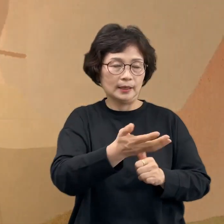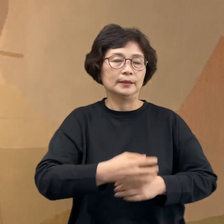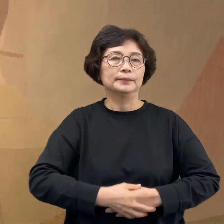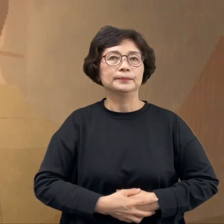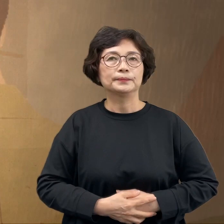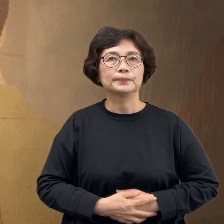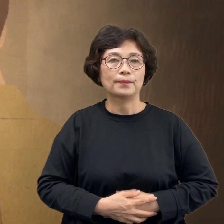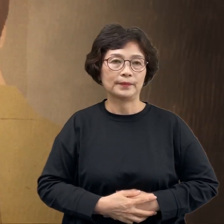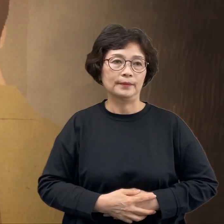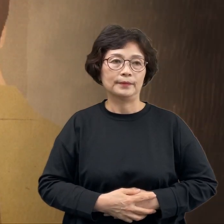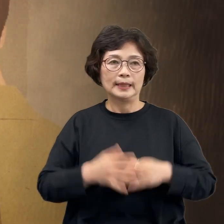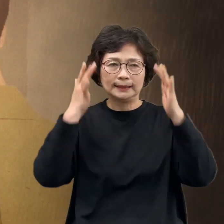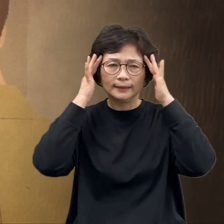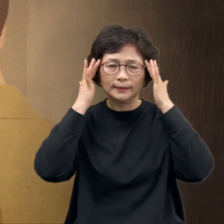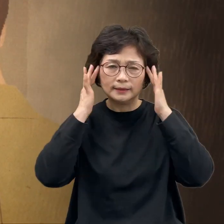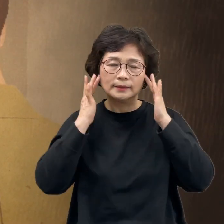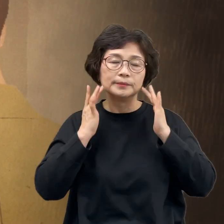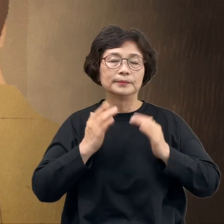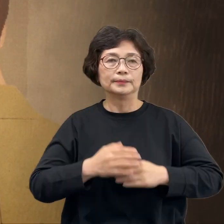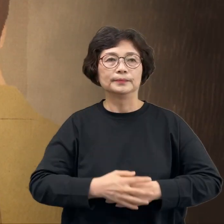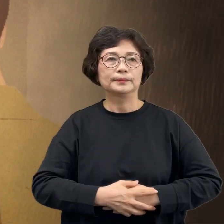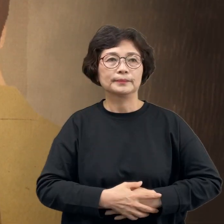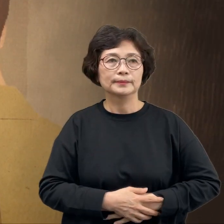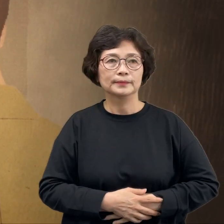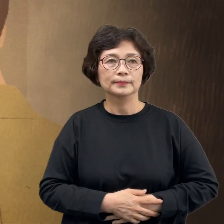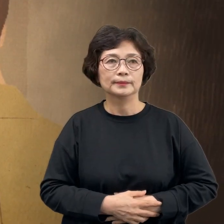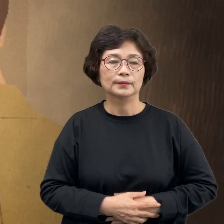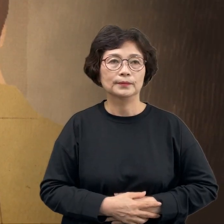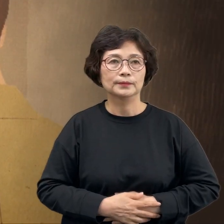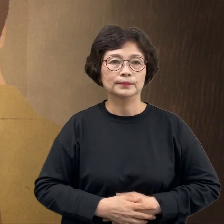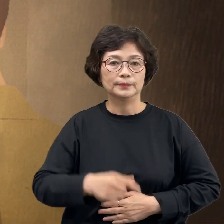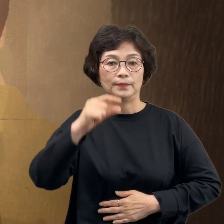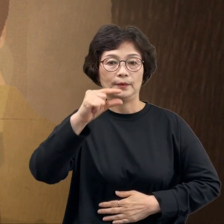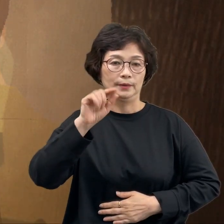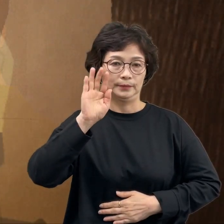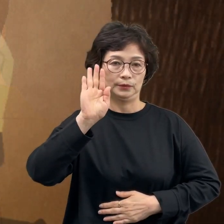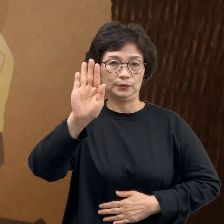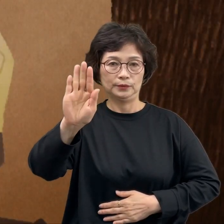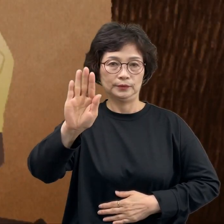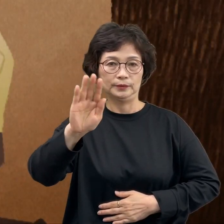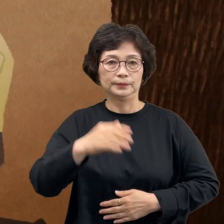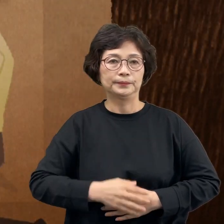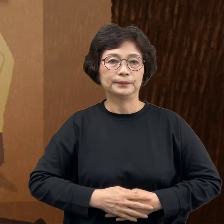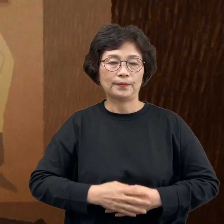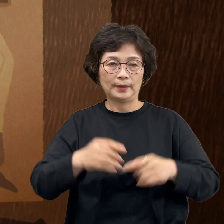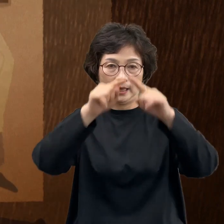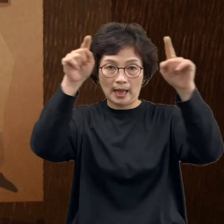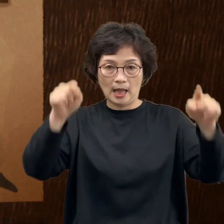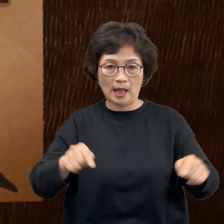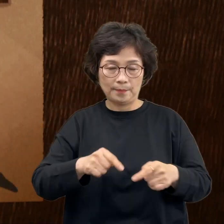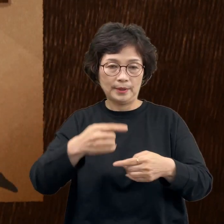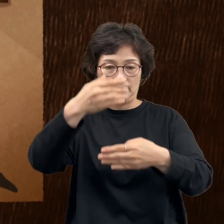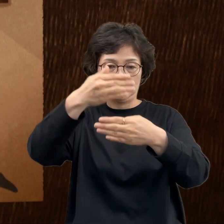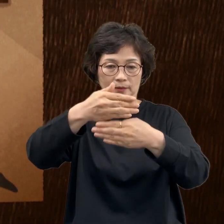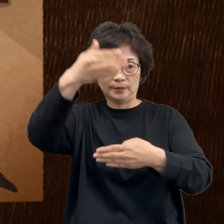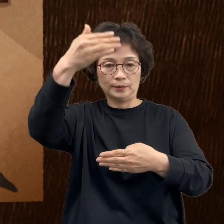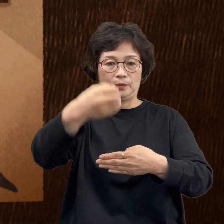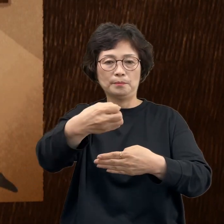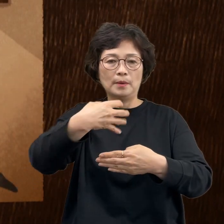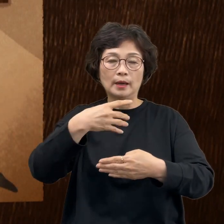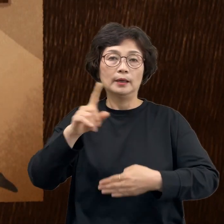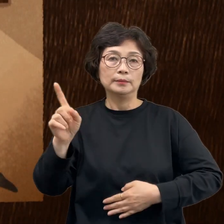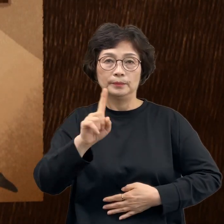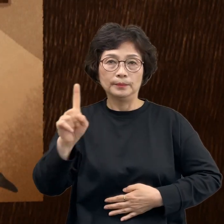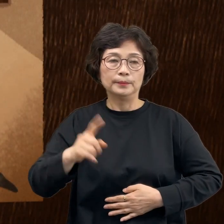열립니다. 그의 등에 땀이 맺힙니다. 잠시 후 칸막이 너머로 들려오는